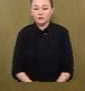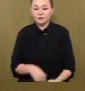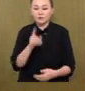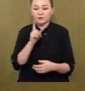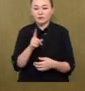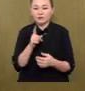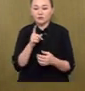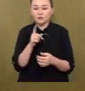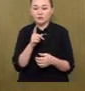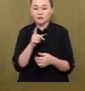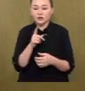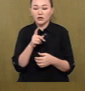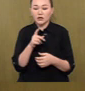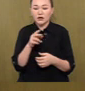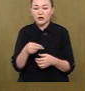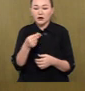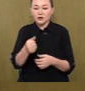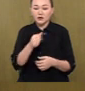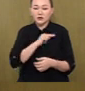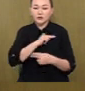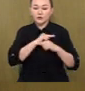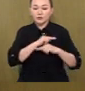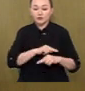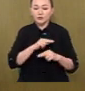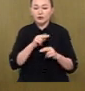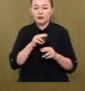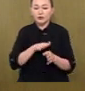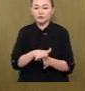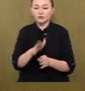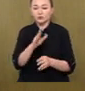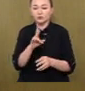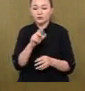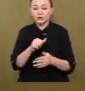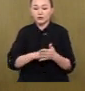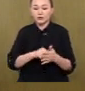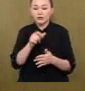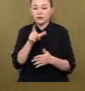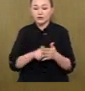Но оплата труда происходит на основании